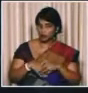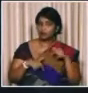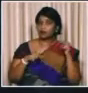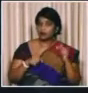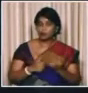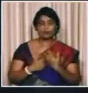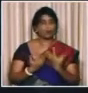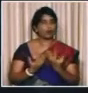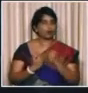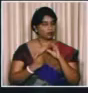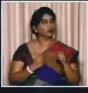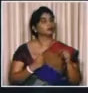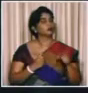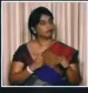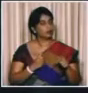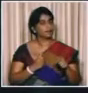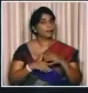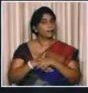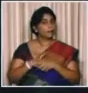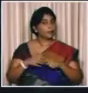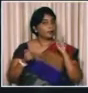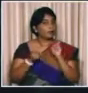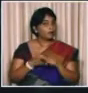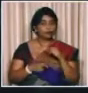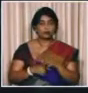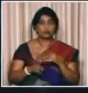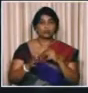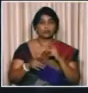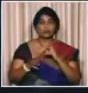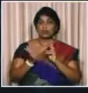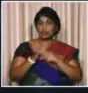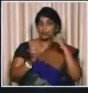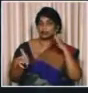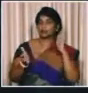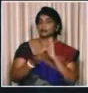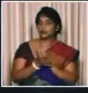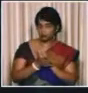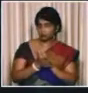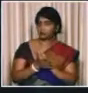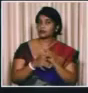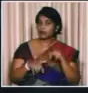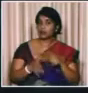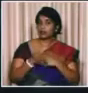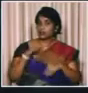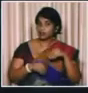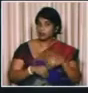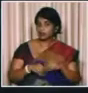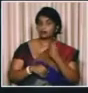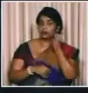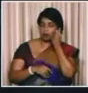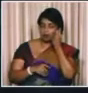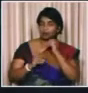දැන් අපිට අවශ්‍ය වී තිබෙන්නේ ජාතිවාදයේ වෙනුවට ජාතික සමගිය. ඒ වෙනුවෙන් දේශපාලන මතයන්